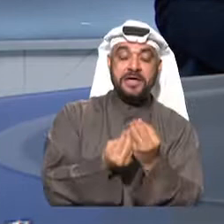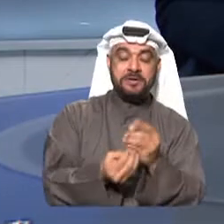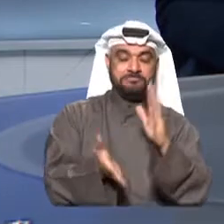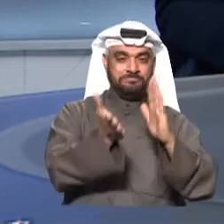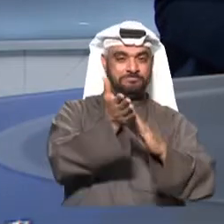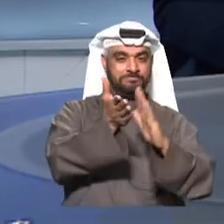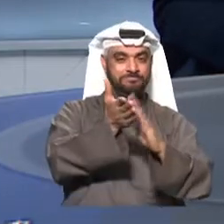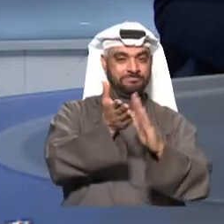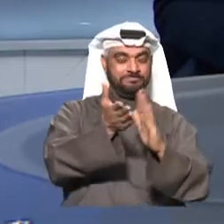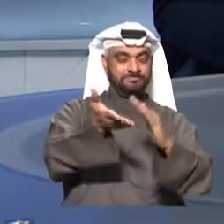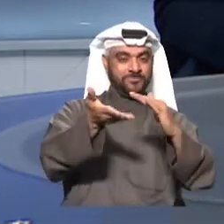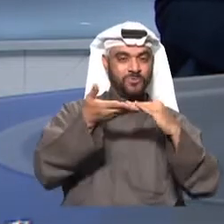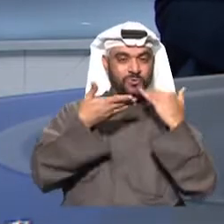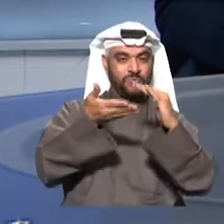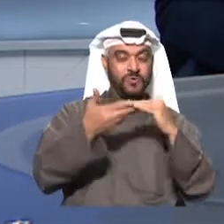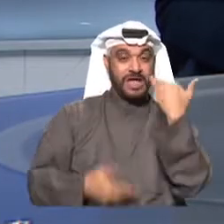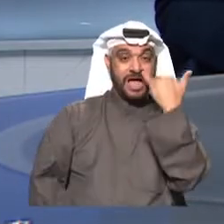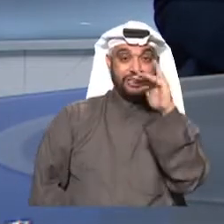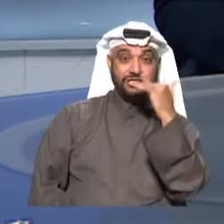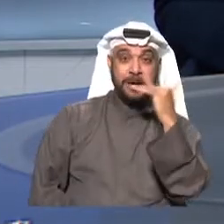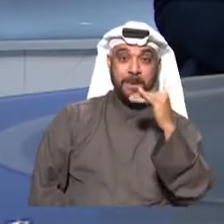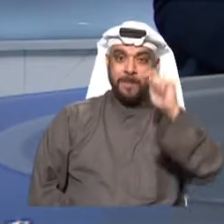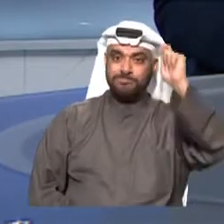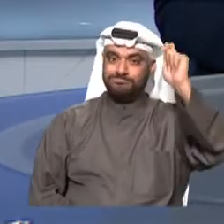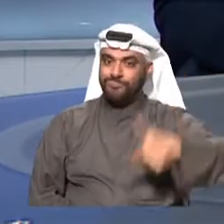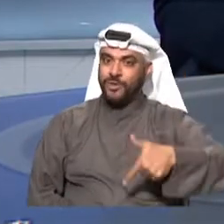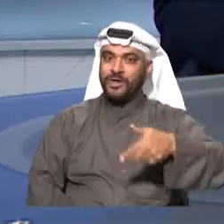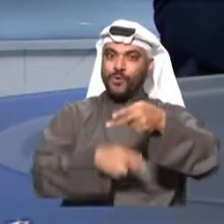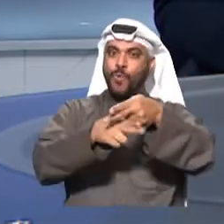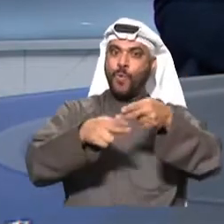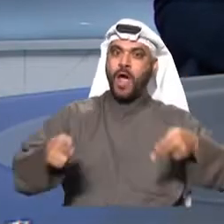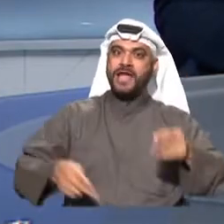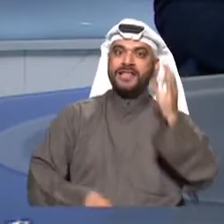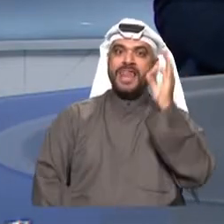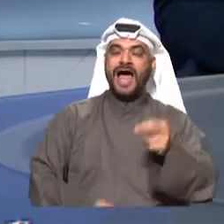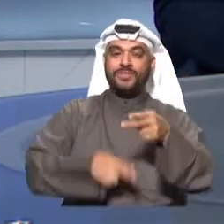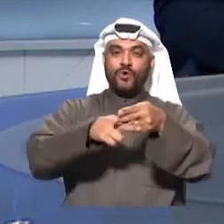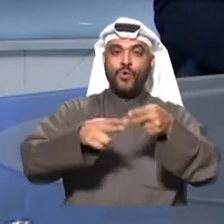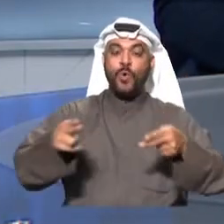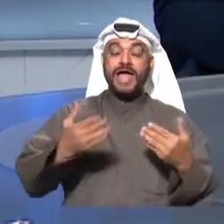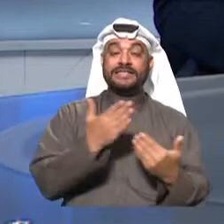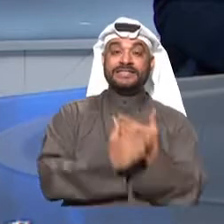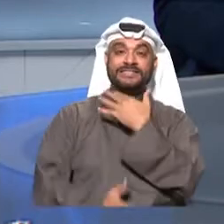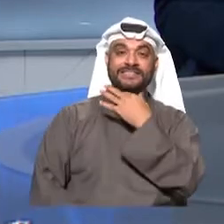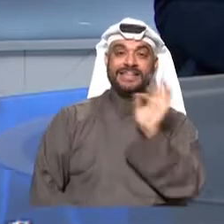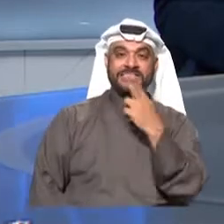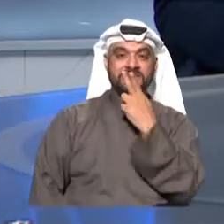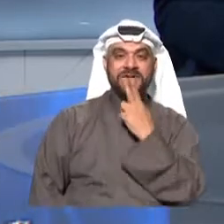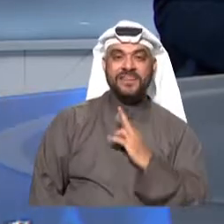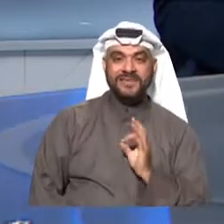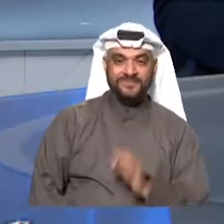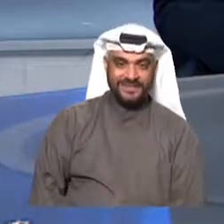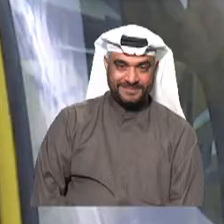الجهات المعنية والشباب الوطني في سبيل أن تكون الكويت جديدة ونظيفة.